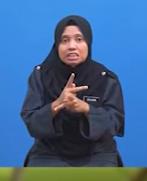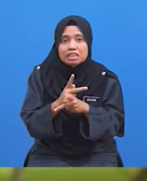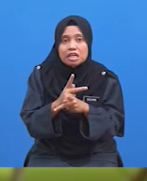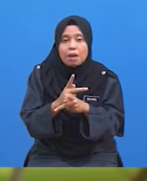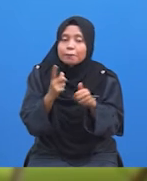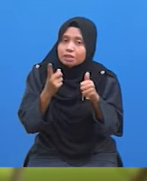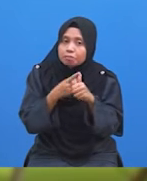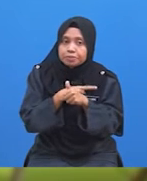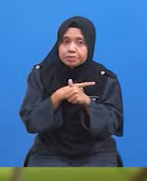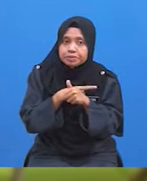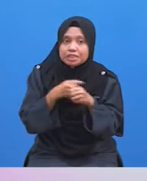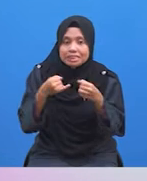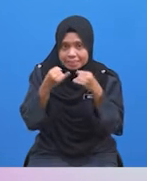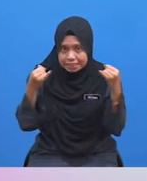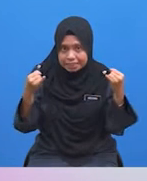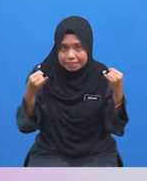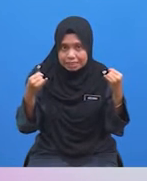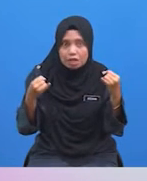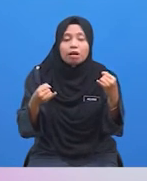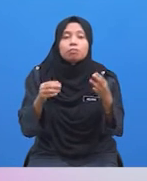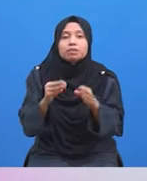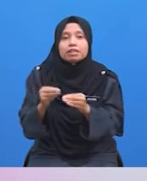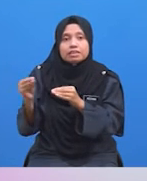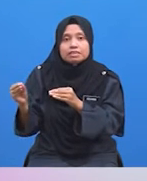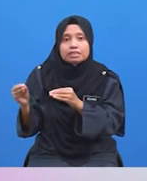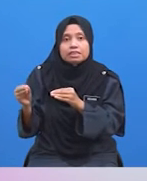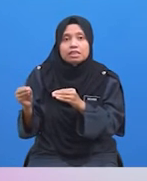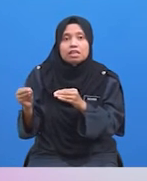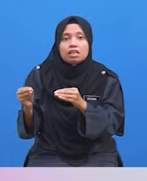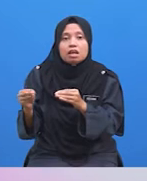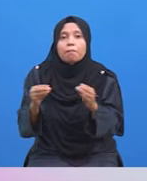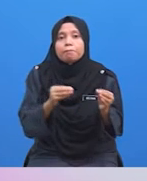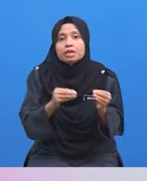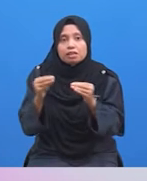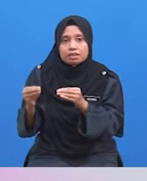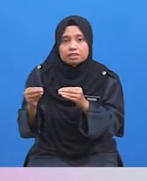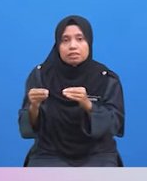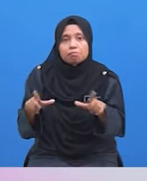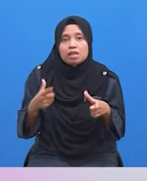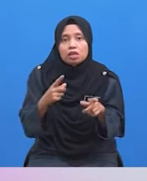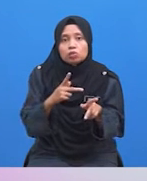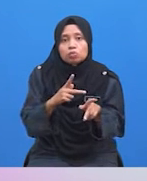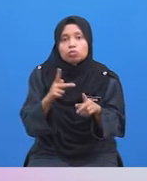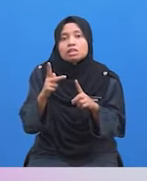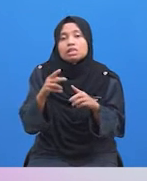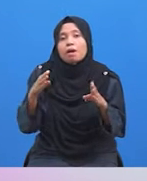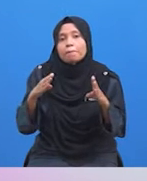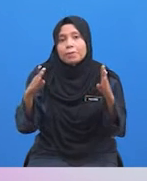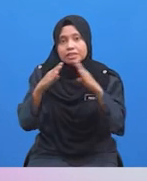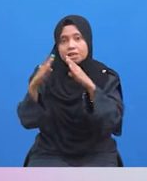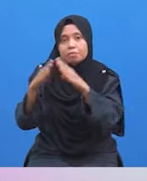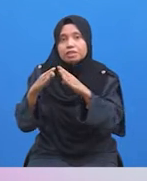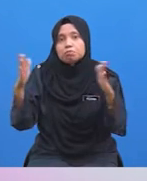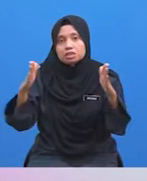pertama jenis migrasi DC ke Banda yaitu migrasi yang berlaku ke Banda Banda besar atau